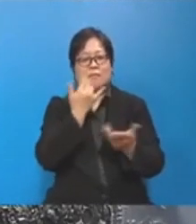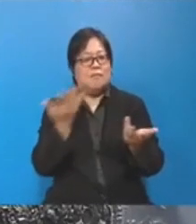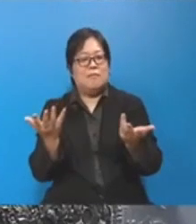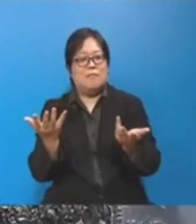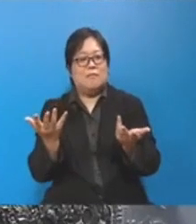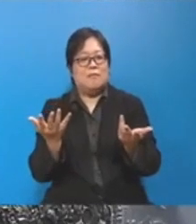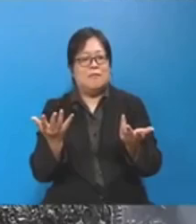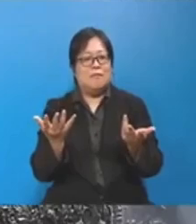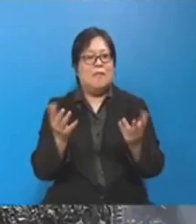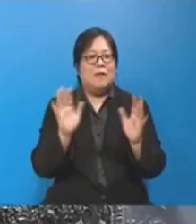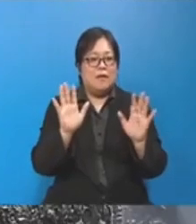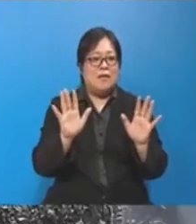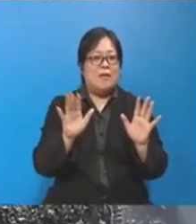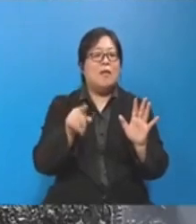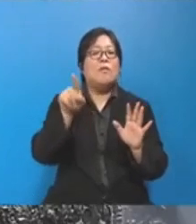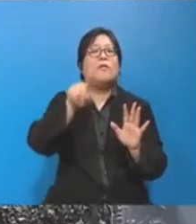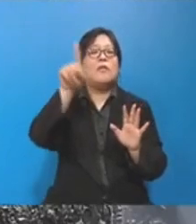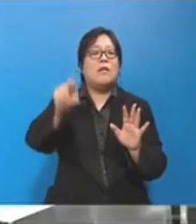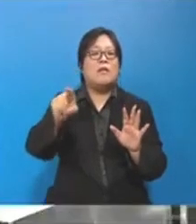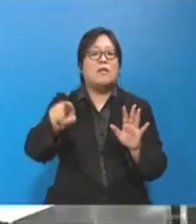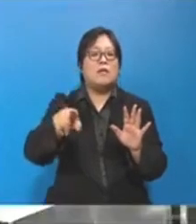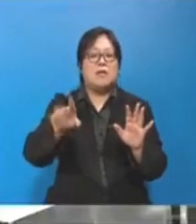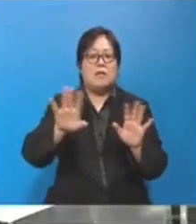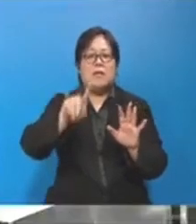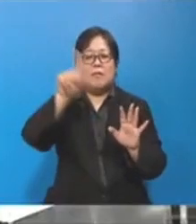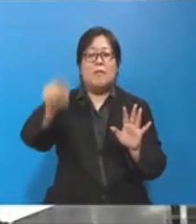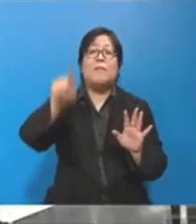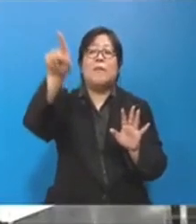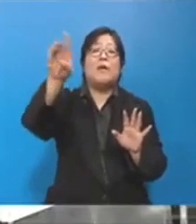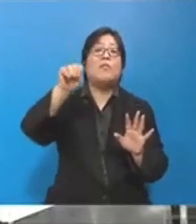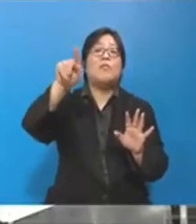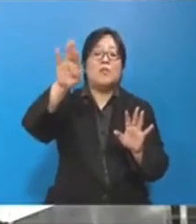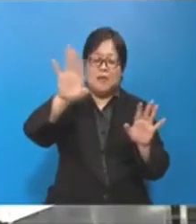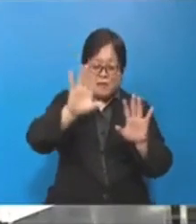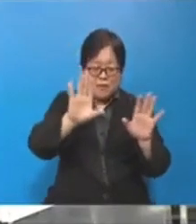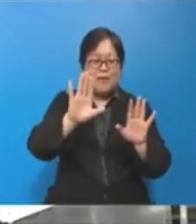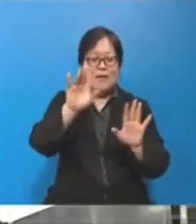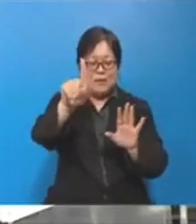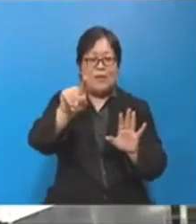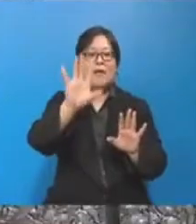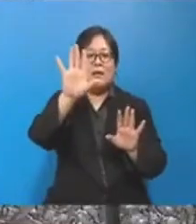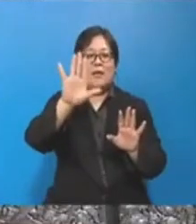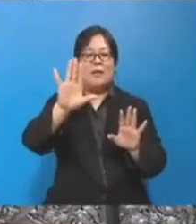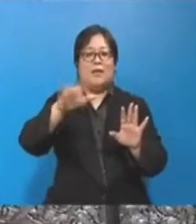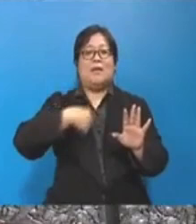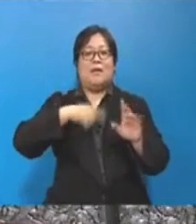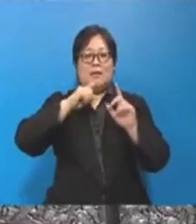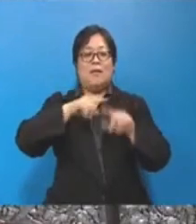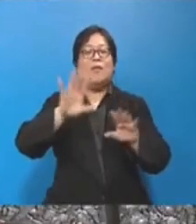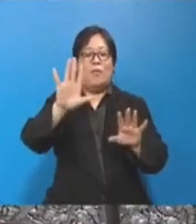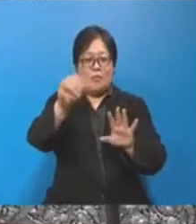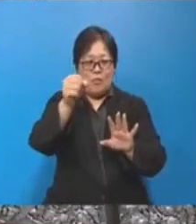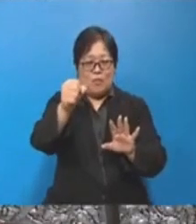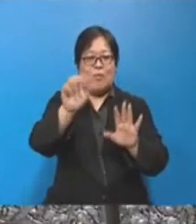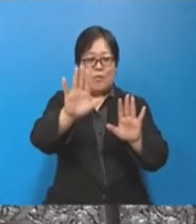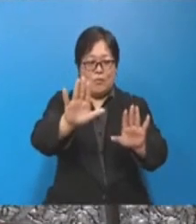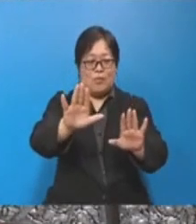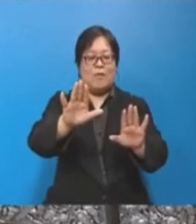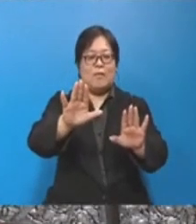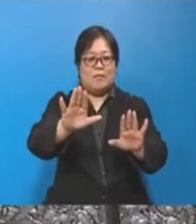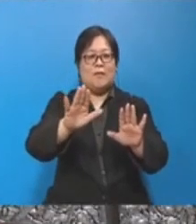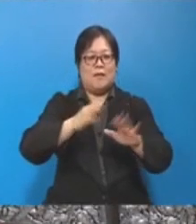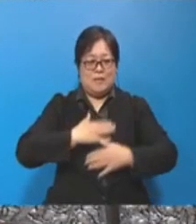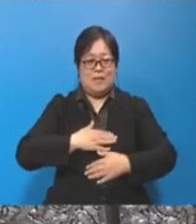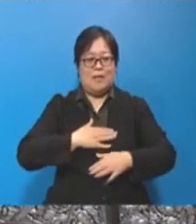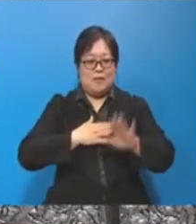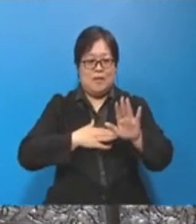benar yuk indah dan dalam hal yang kelihatannya nodoguro tanyain kini Setiap saya tanya dia main odong-odong Hey